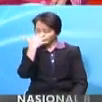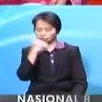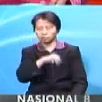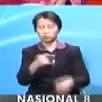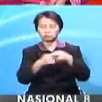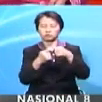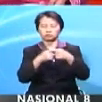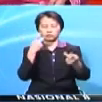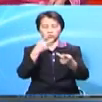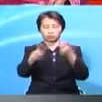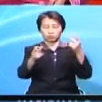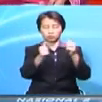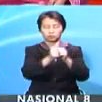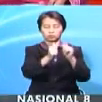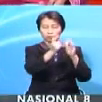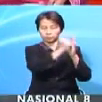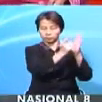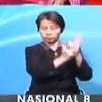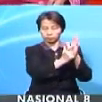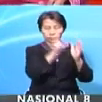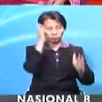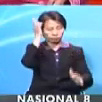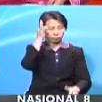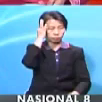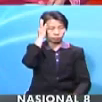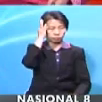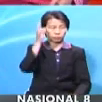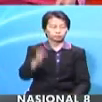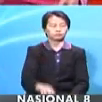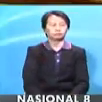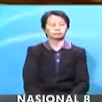di dakwah bertentangan dengan perlembagaan persekutuan